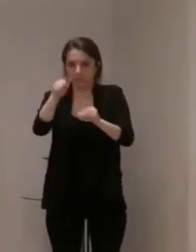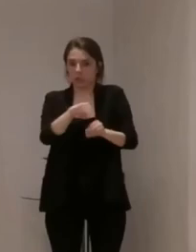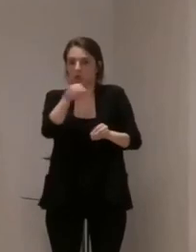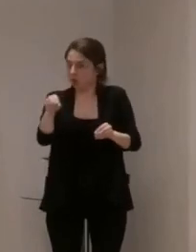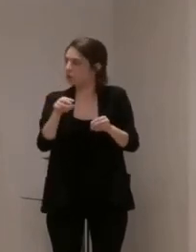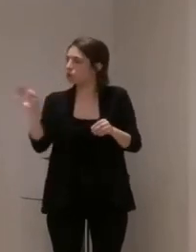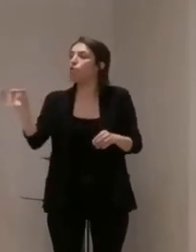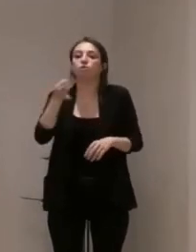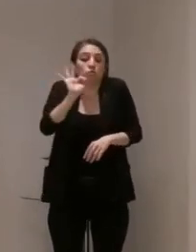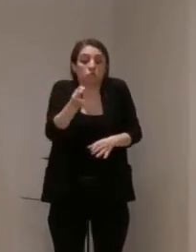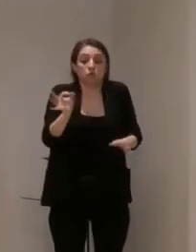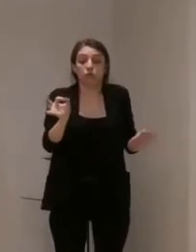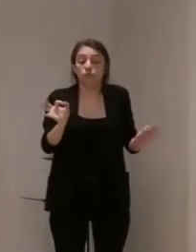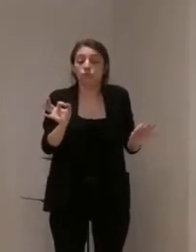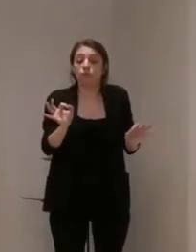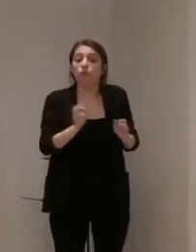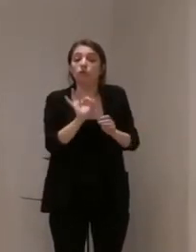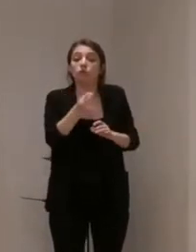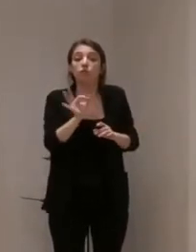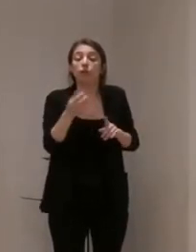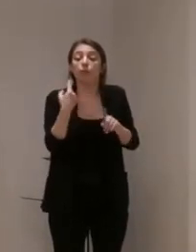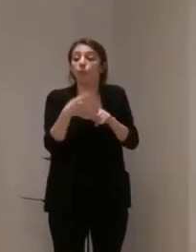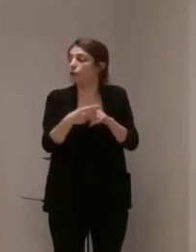Home, sí, aviam,